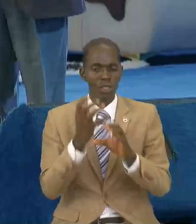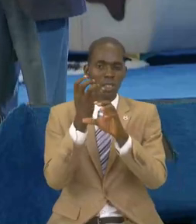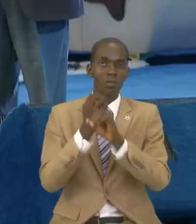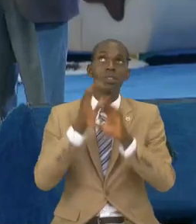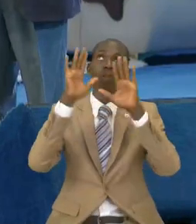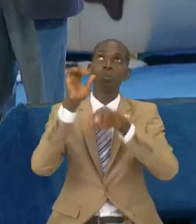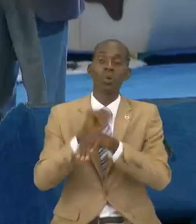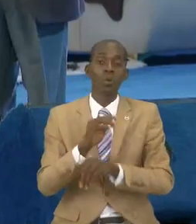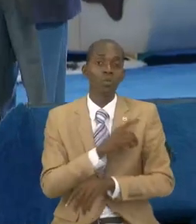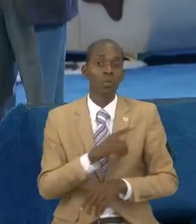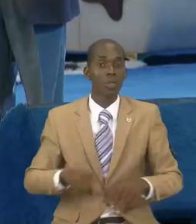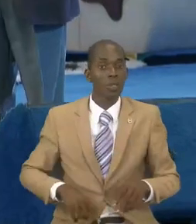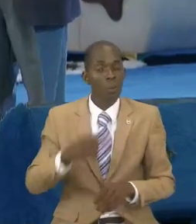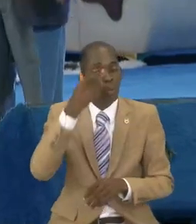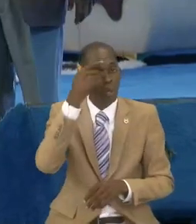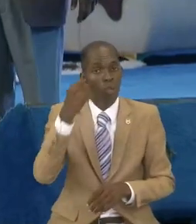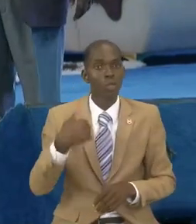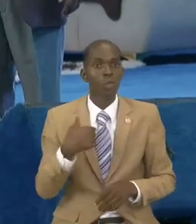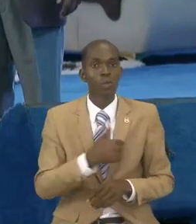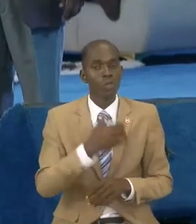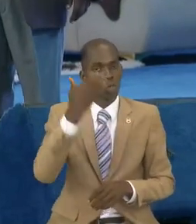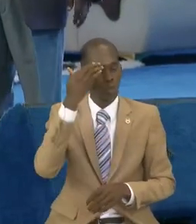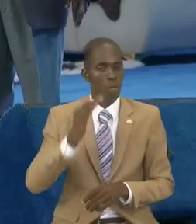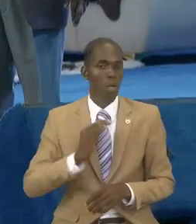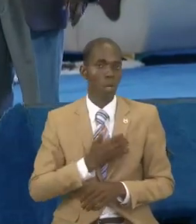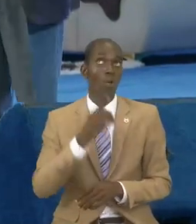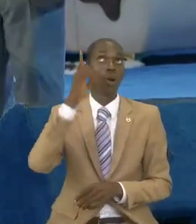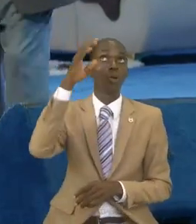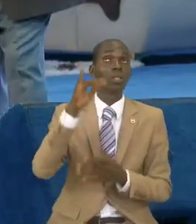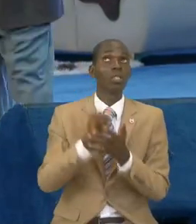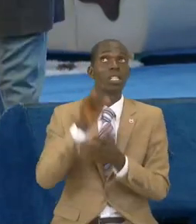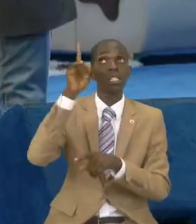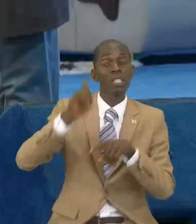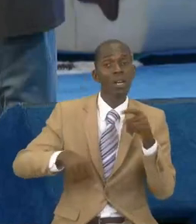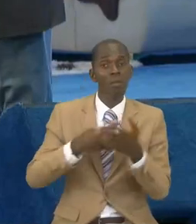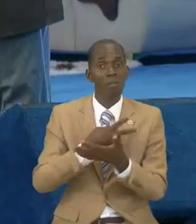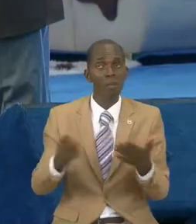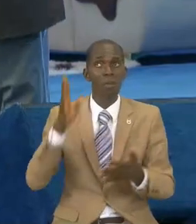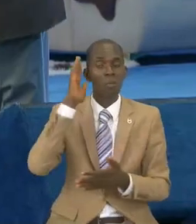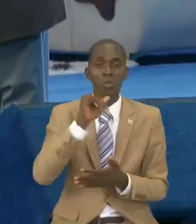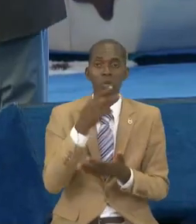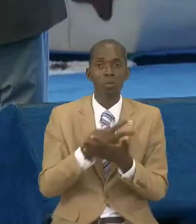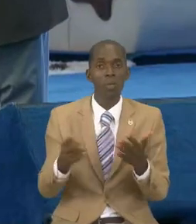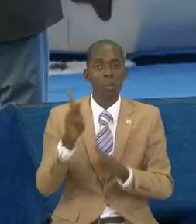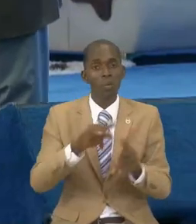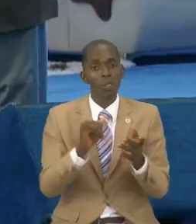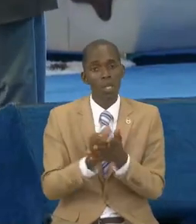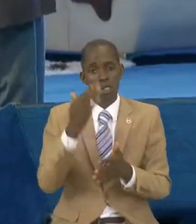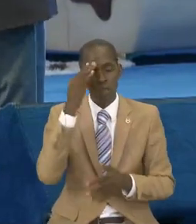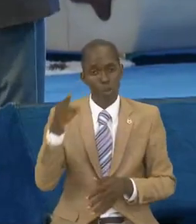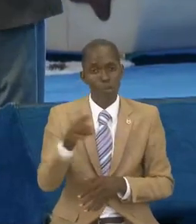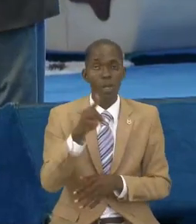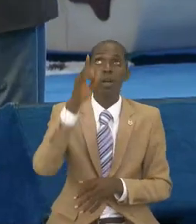les miracles du Seigneur. Parce que nous connaissons notre Dieu. Nous savons qu'il ne peut faillir, il ne faillira pas. Ceux qui connaissent leur